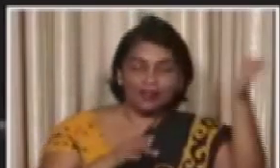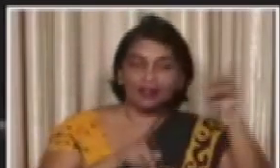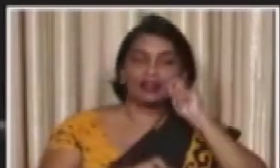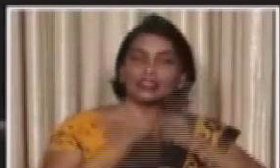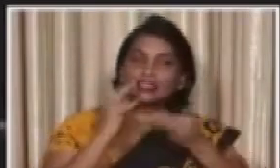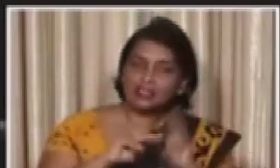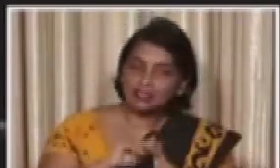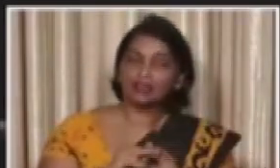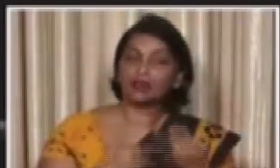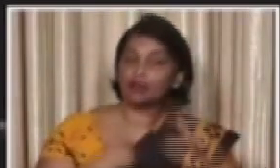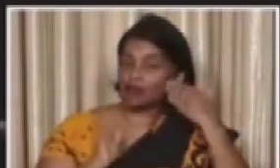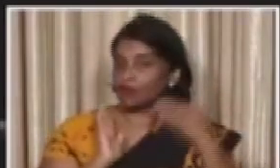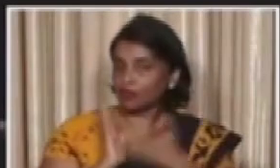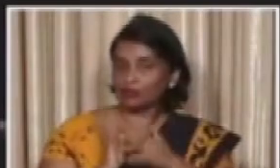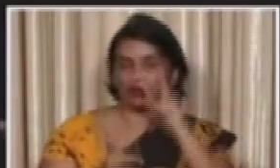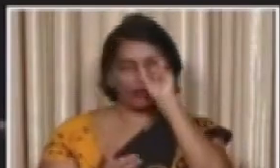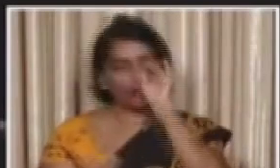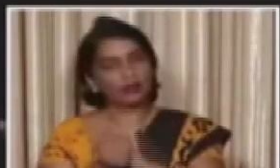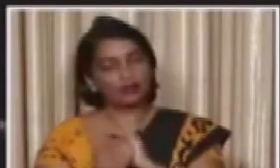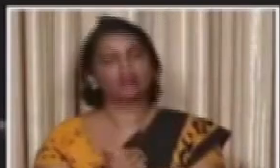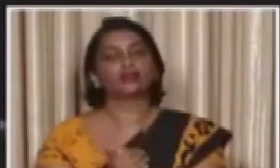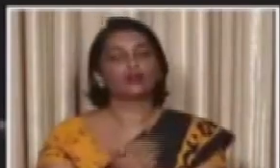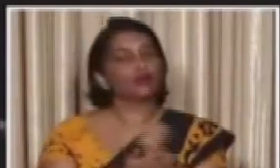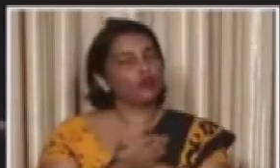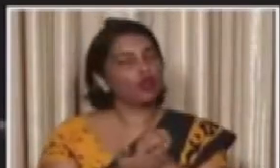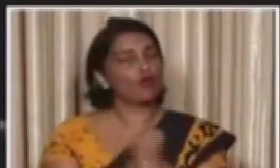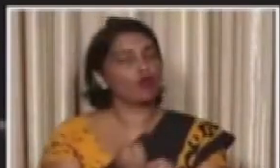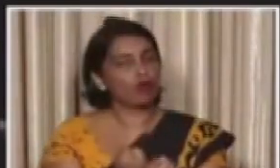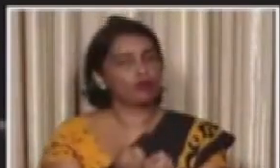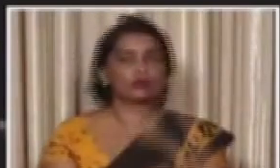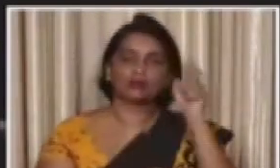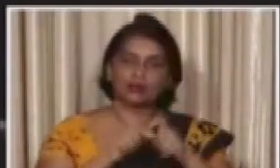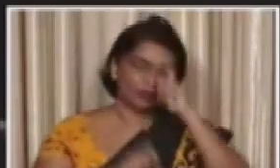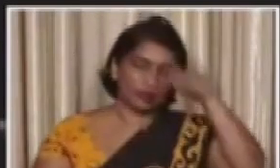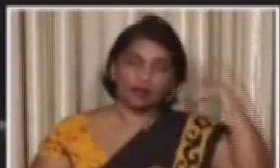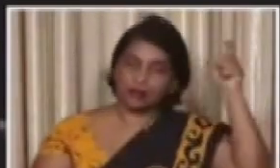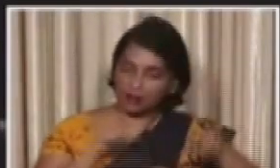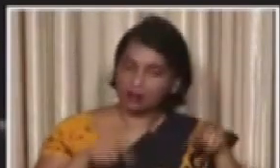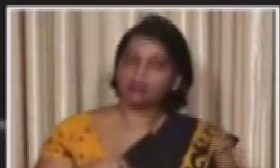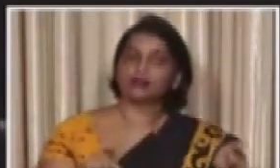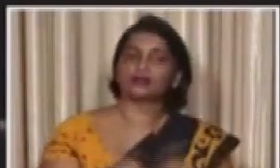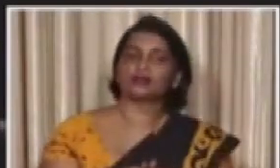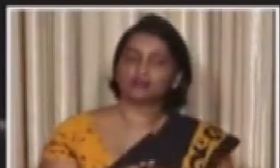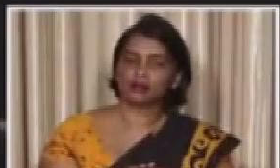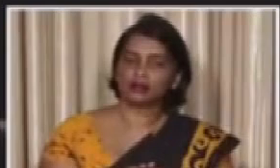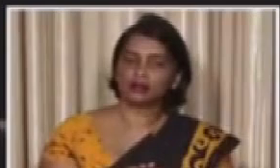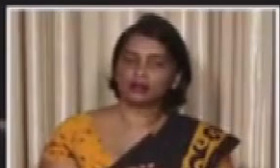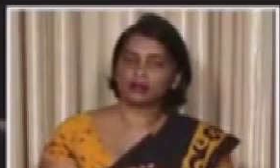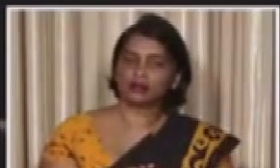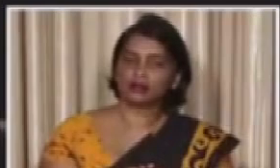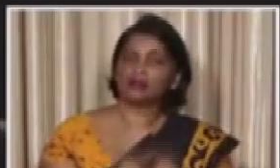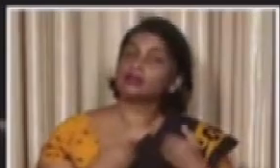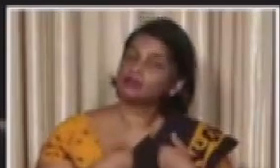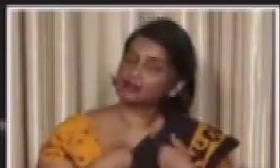ඇතුළු අපි වෙනුවෙන් මෙහි ආරක්ෂාව සපයන සියලුම පොලිස් නිලධාරි මහත්මීන්ටත් ඒ වගේම